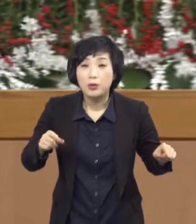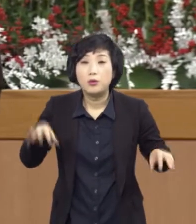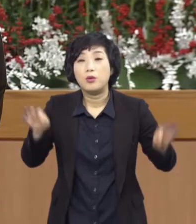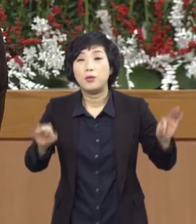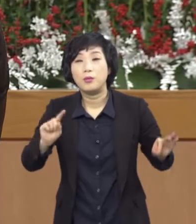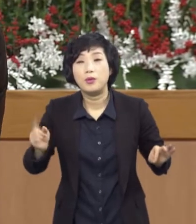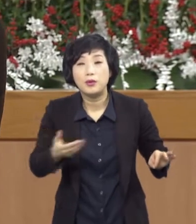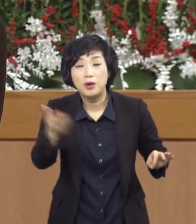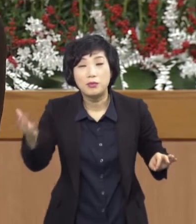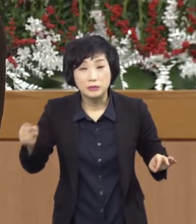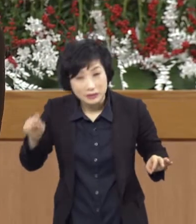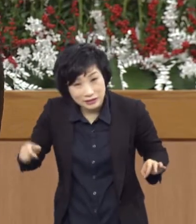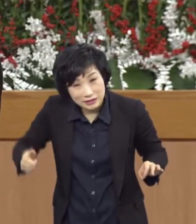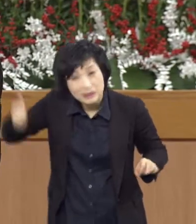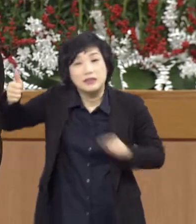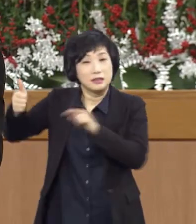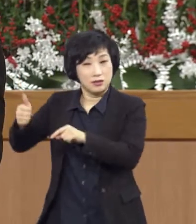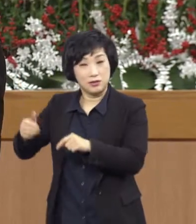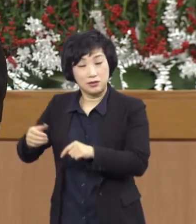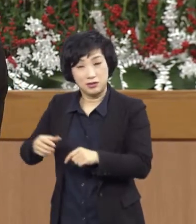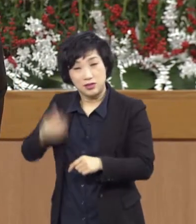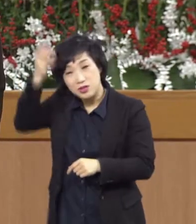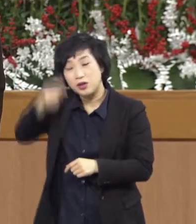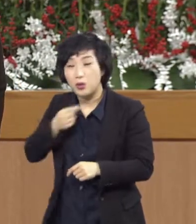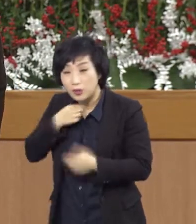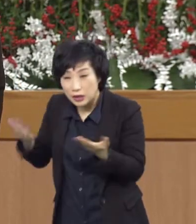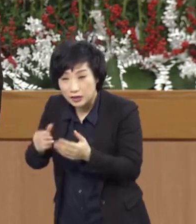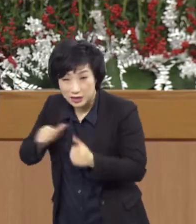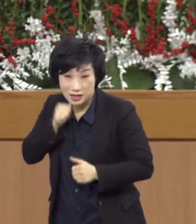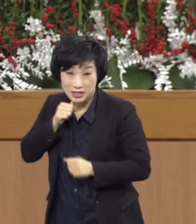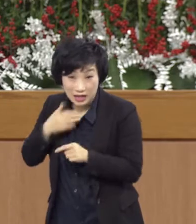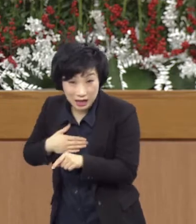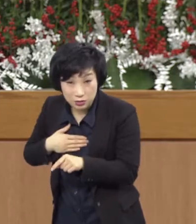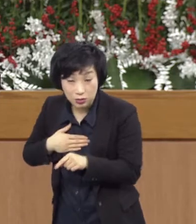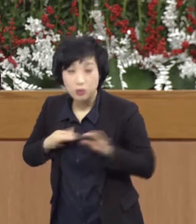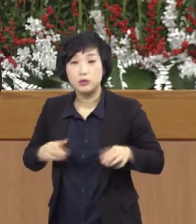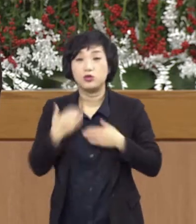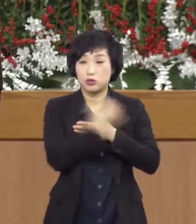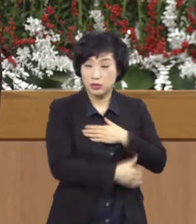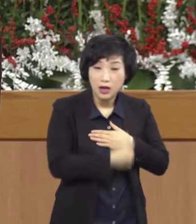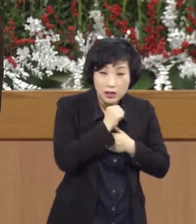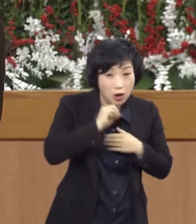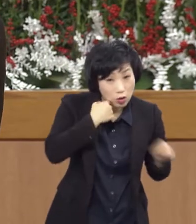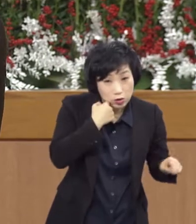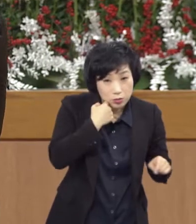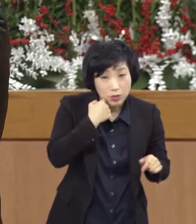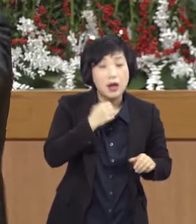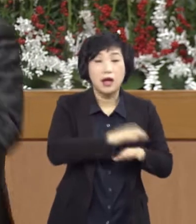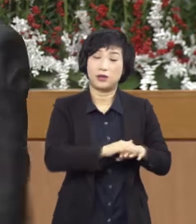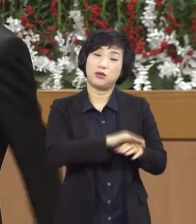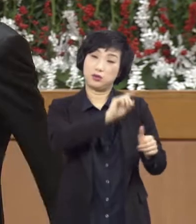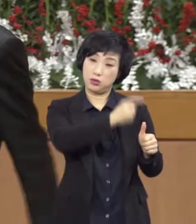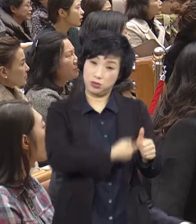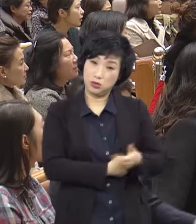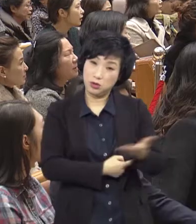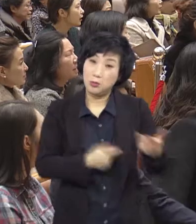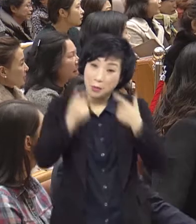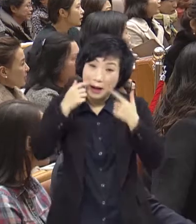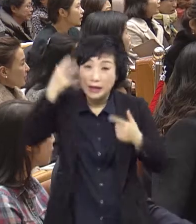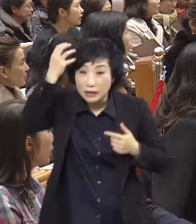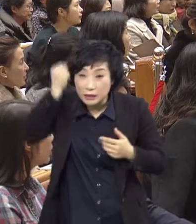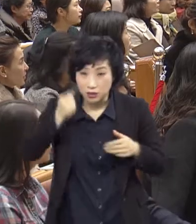요구가 가난이 이루어지면 육의 가난도 절로 해결된다는 사실을 우리는 분명히 알아야